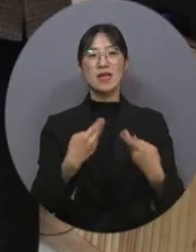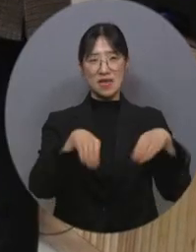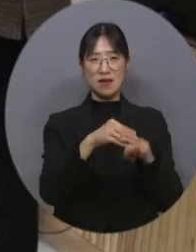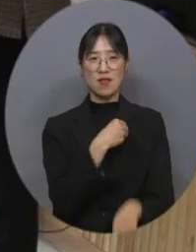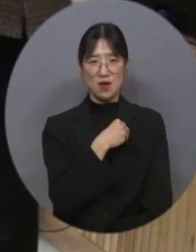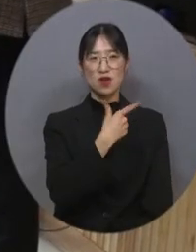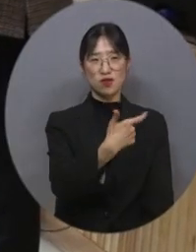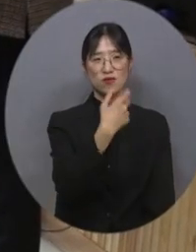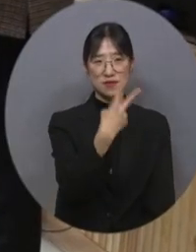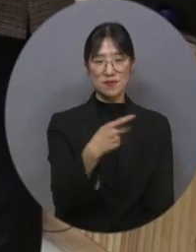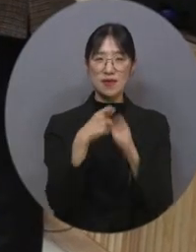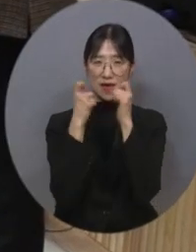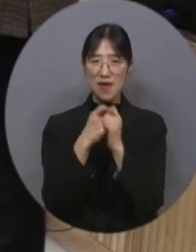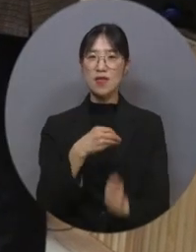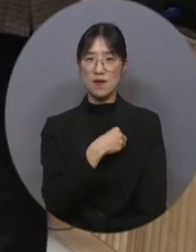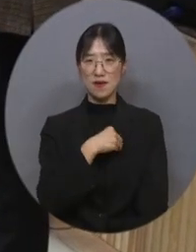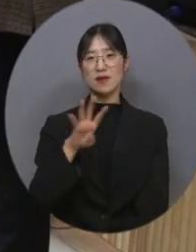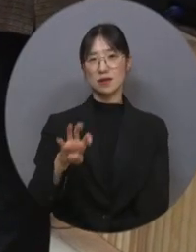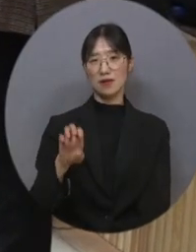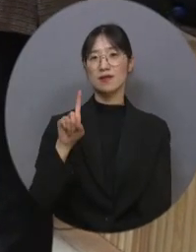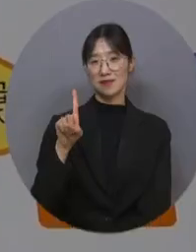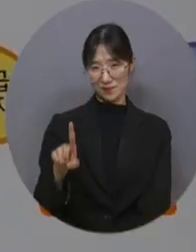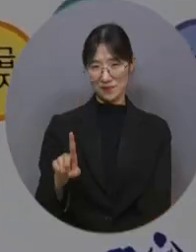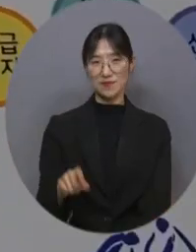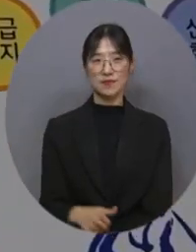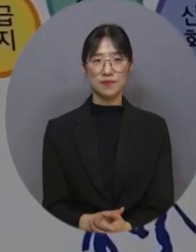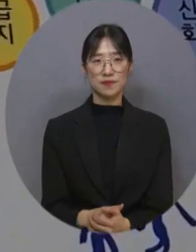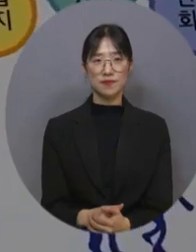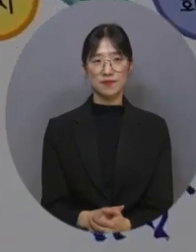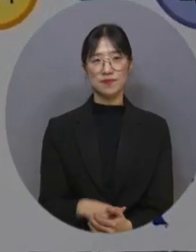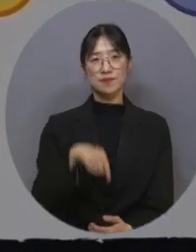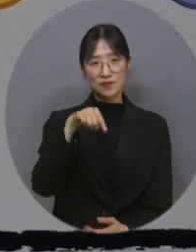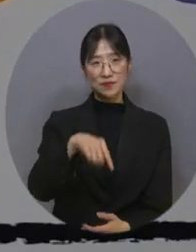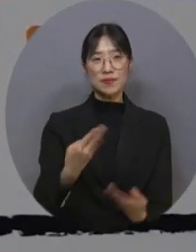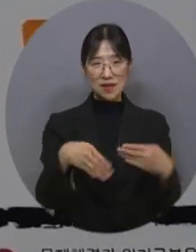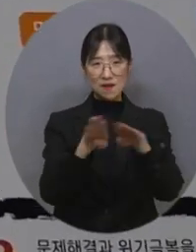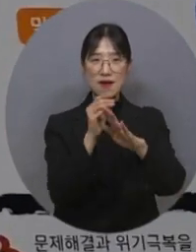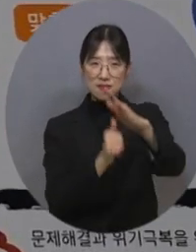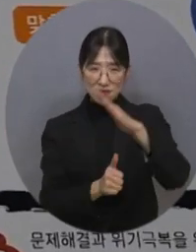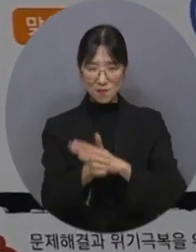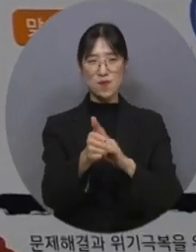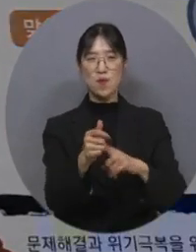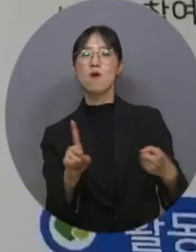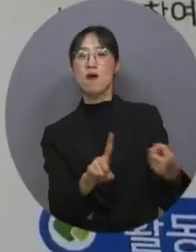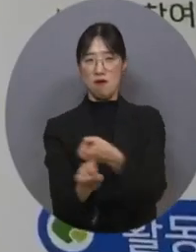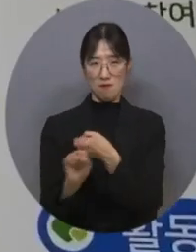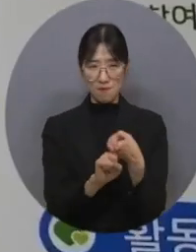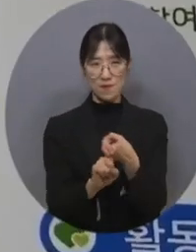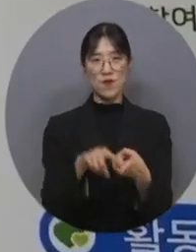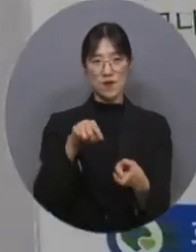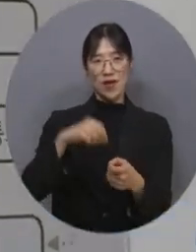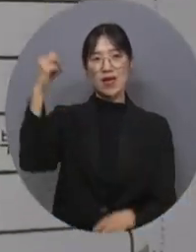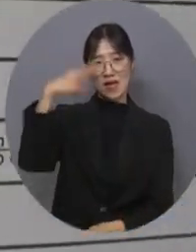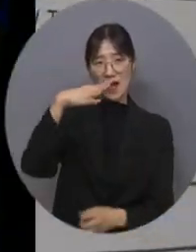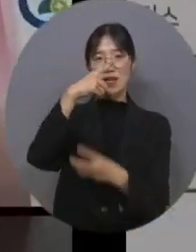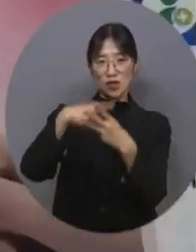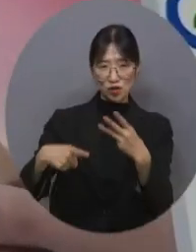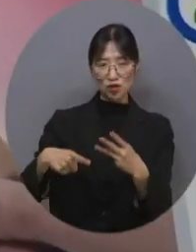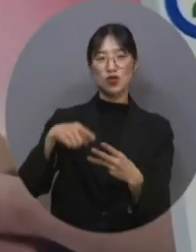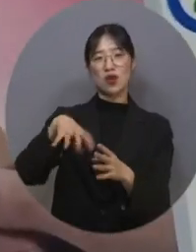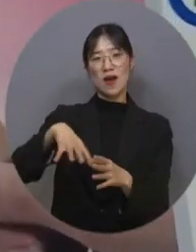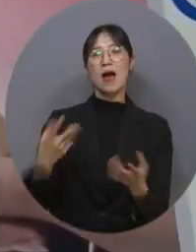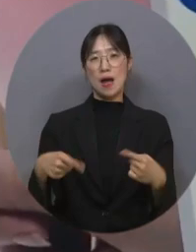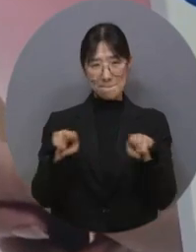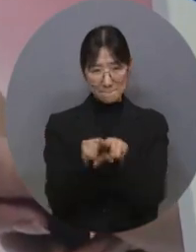62명, 개인회원 41명으로 구성되어 있습니다. 양주시 사회복지기관을 대표하는 기구인 협의회는 양주시와 함께 시의